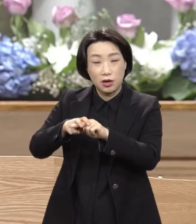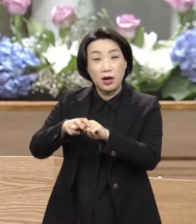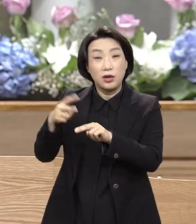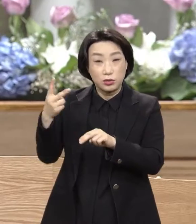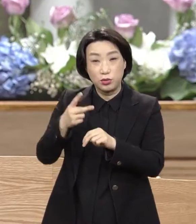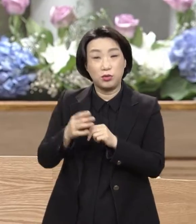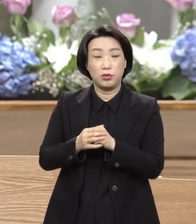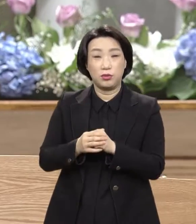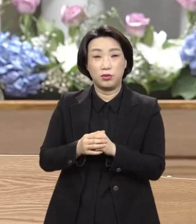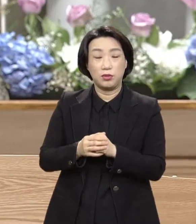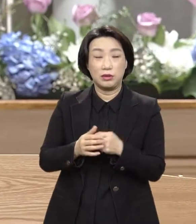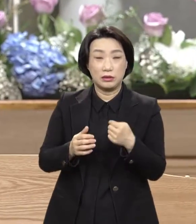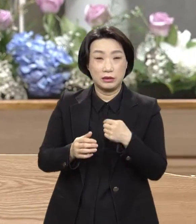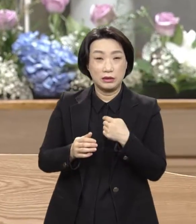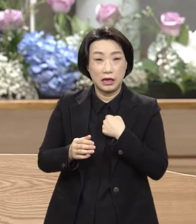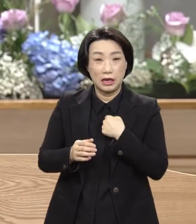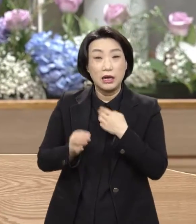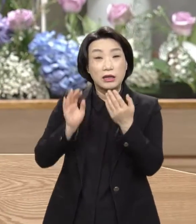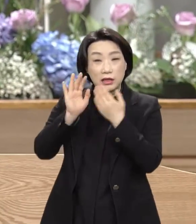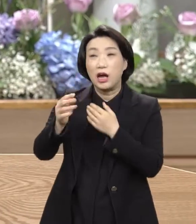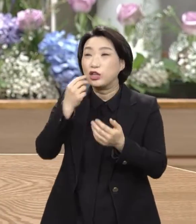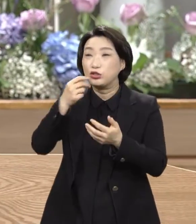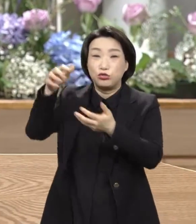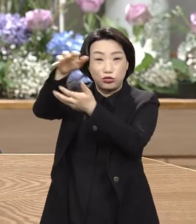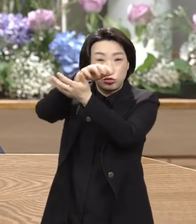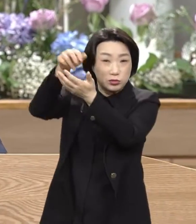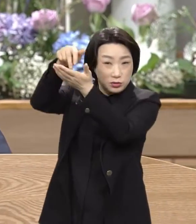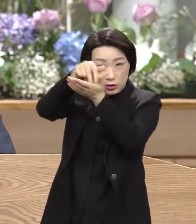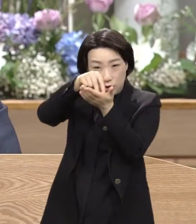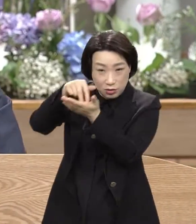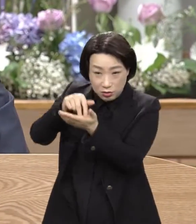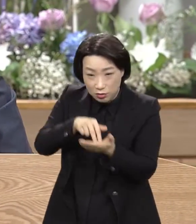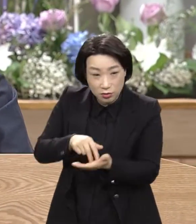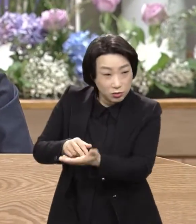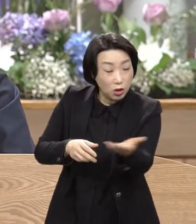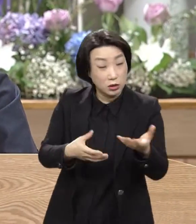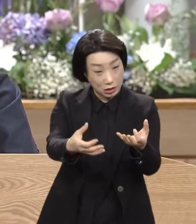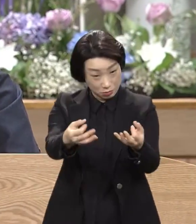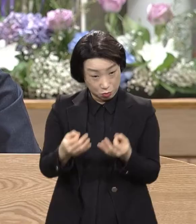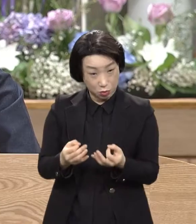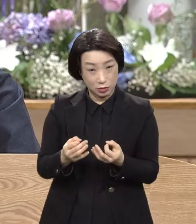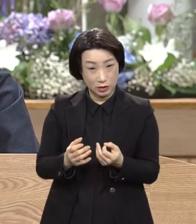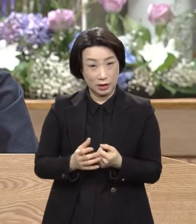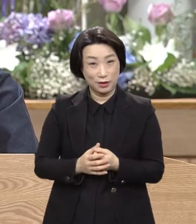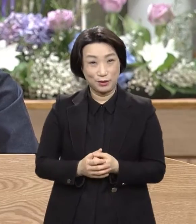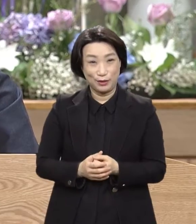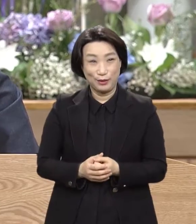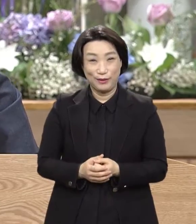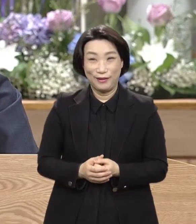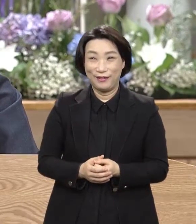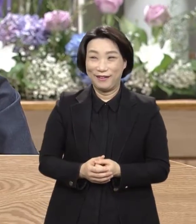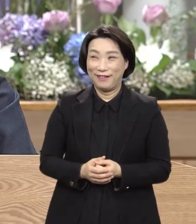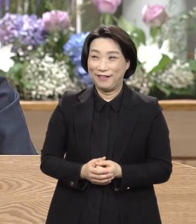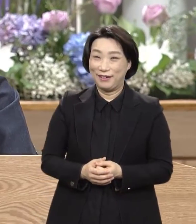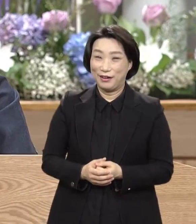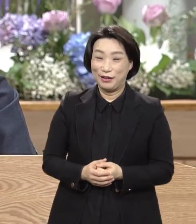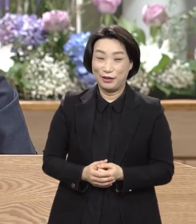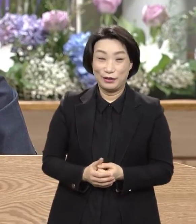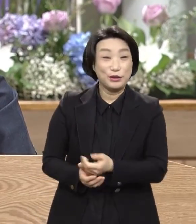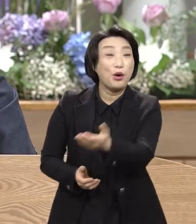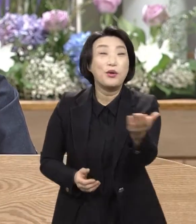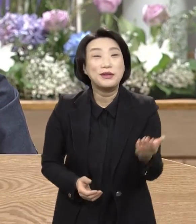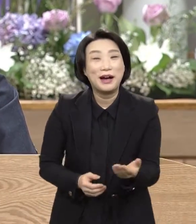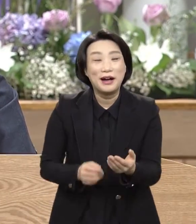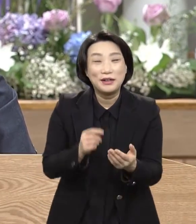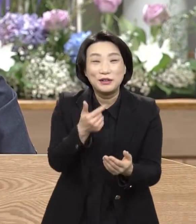것과 그리고 나중에 구름을 타고 오는 것을 너희가 보리라 하시니 지금